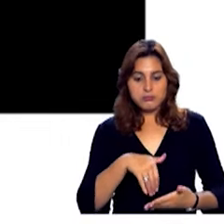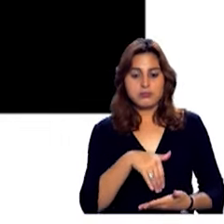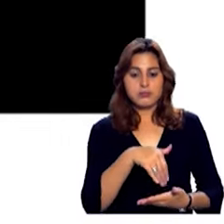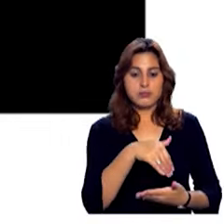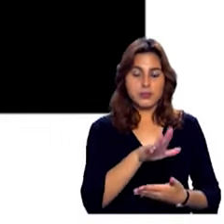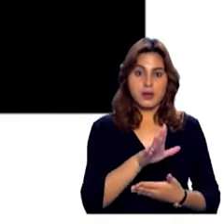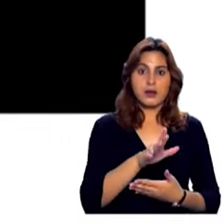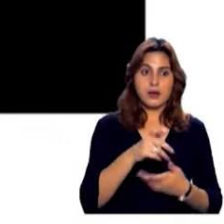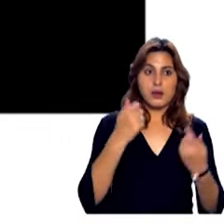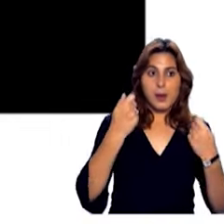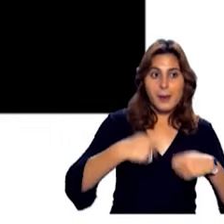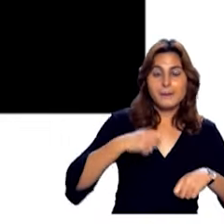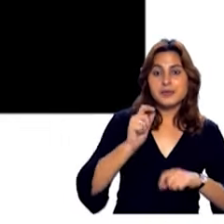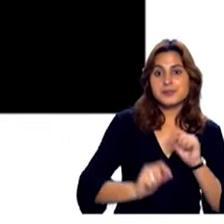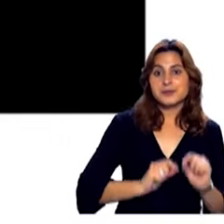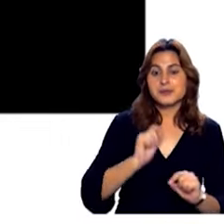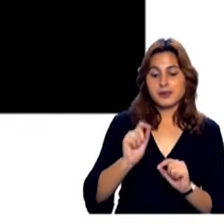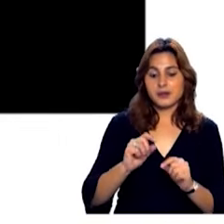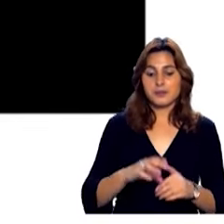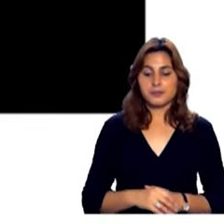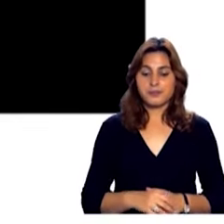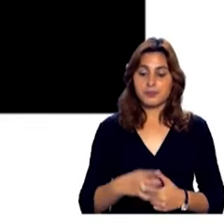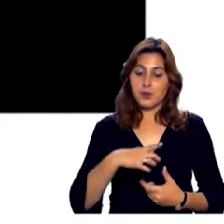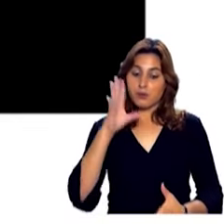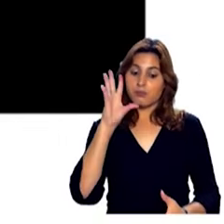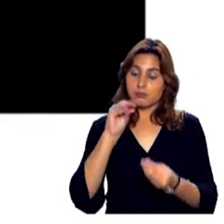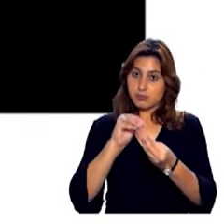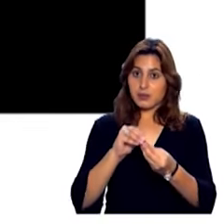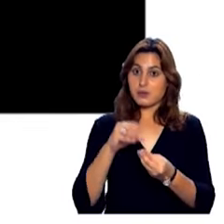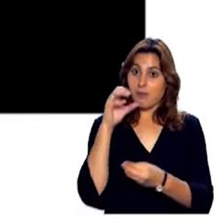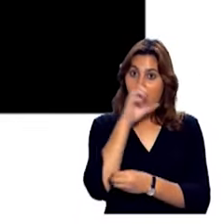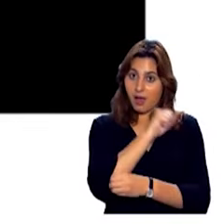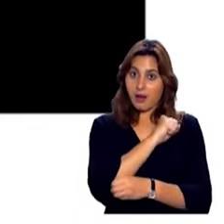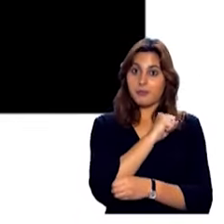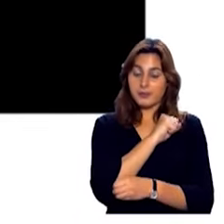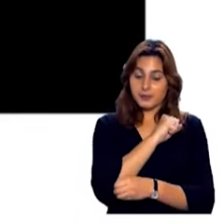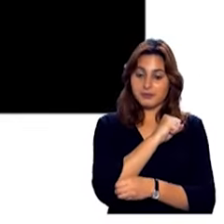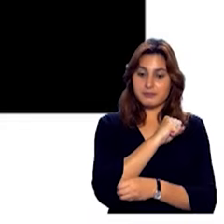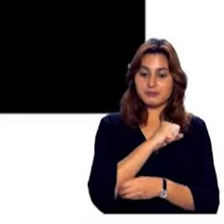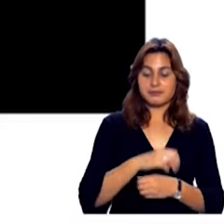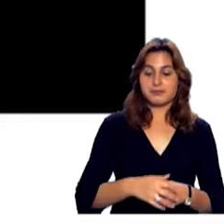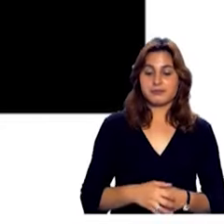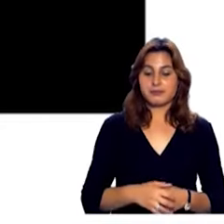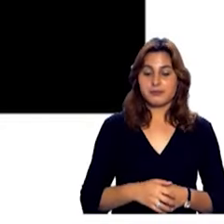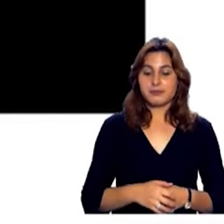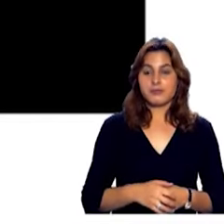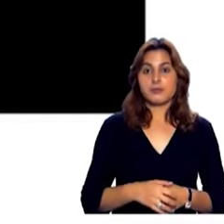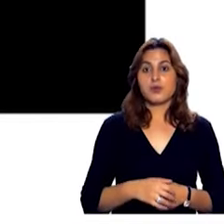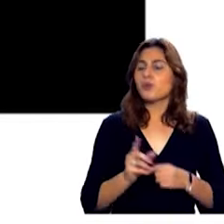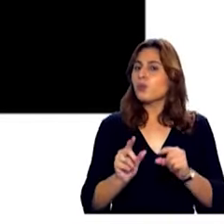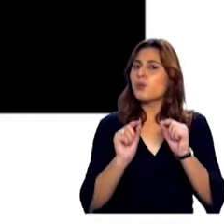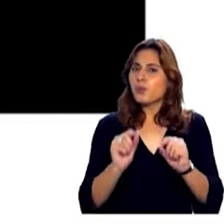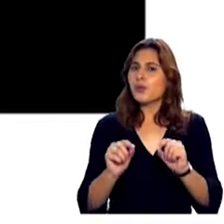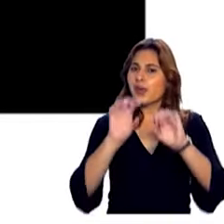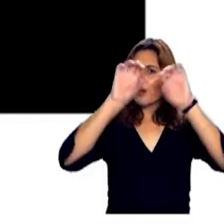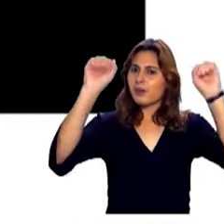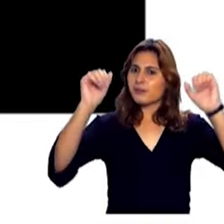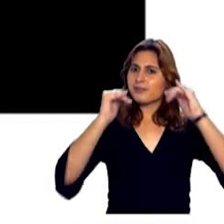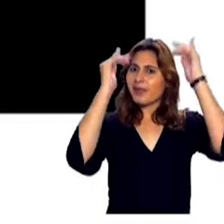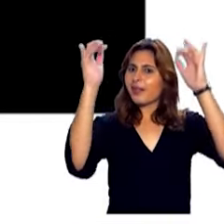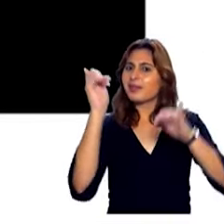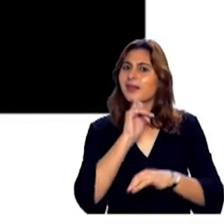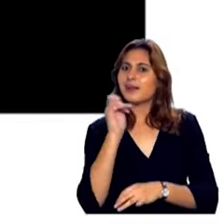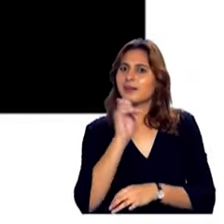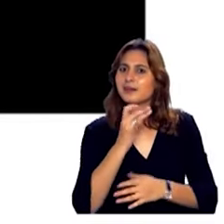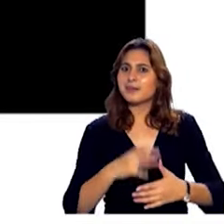brevissima sintesi delle norme che regolano la corte di cassazione italiana ovviamente citer norme che sicuramente Tutti voi già